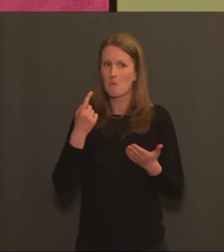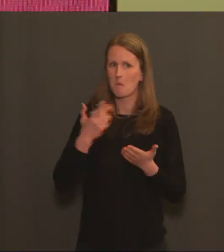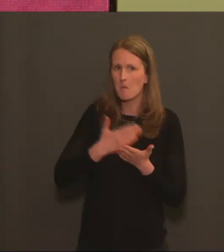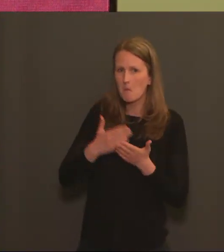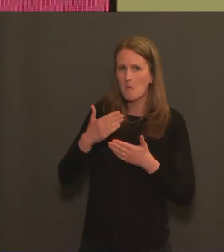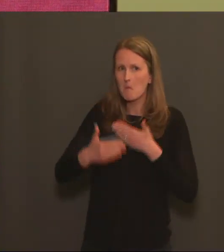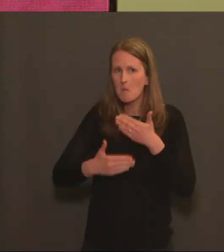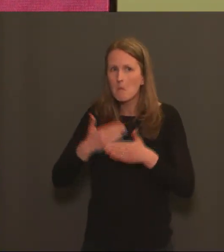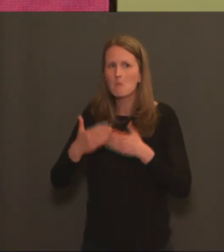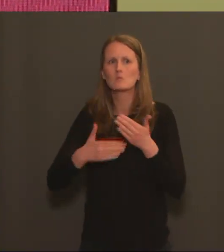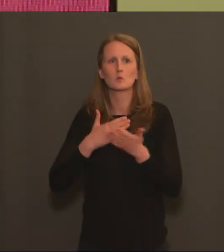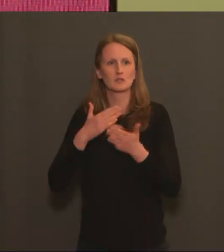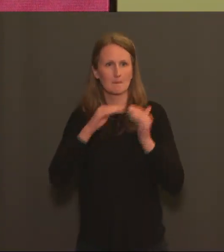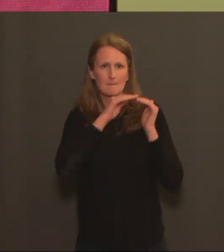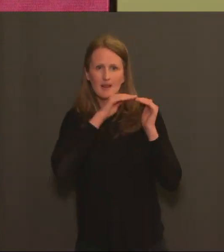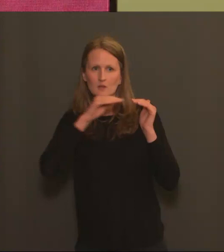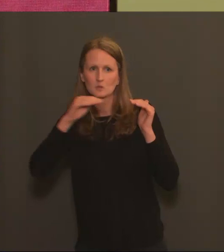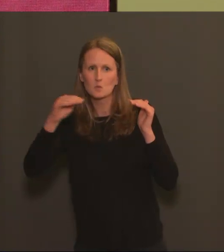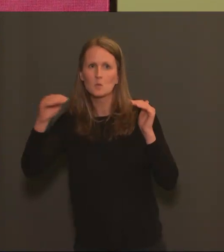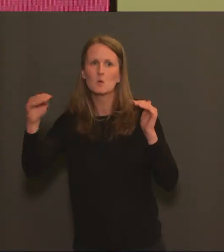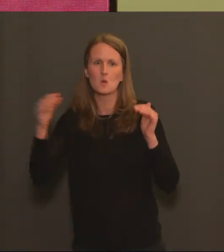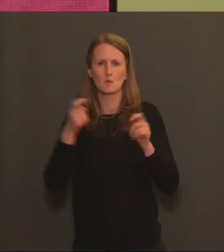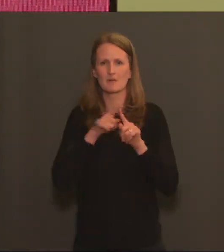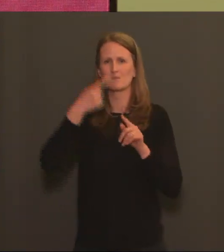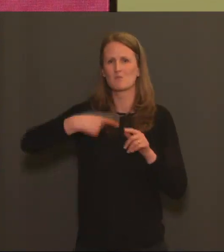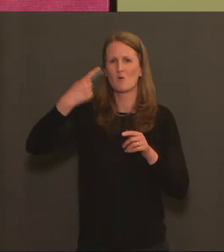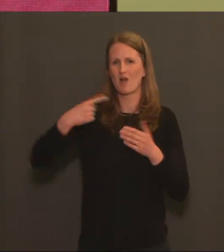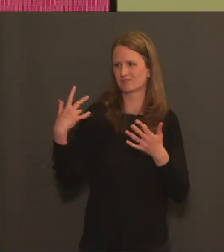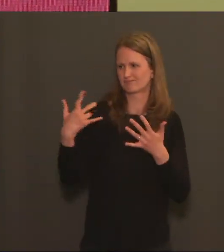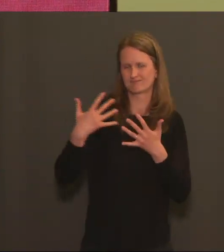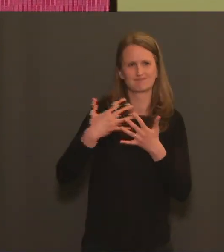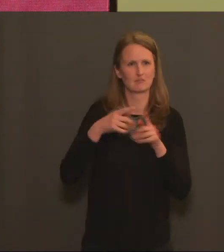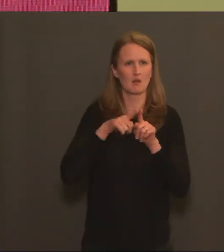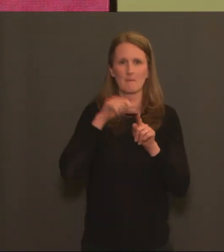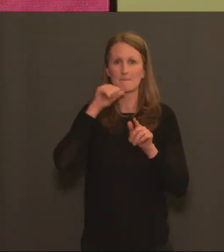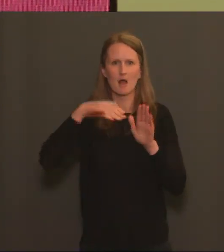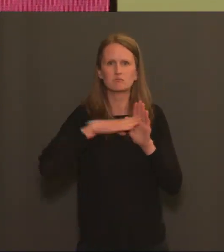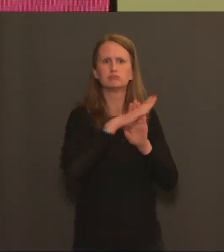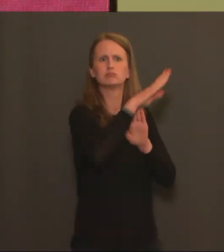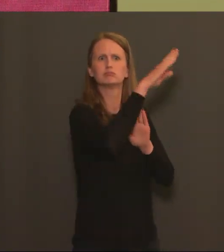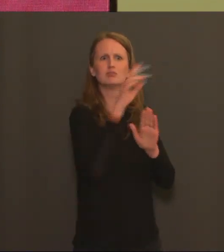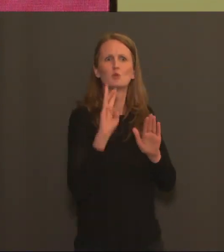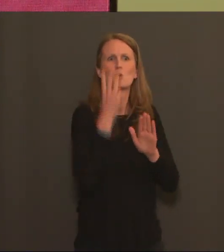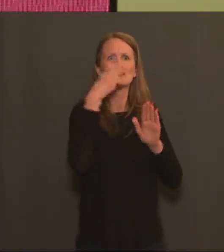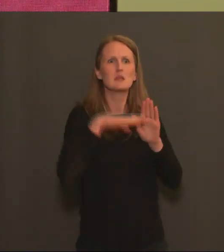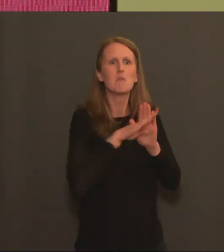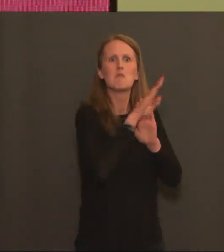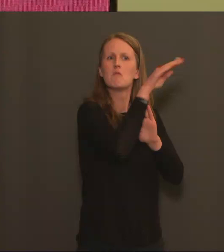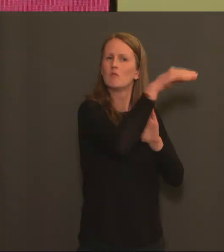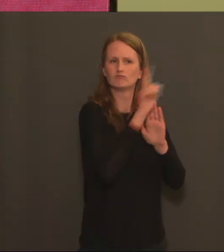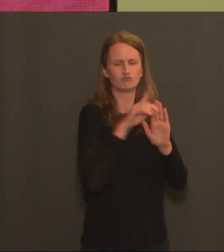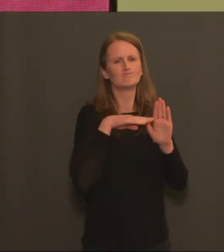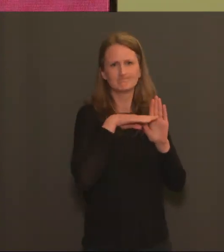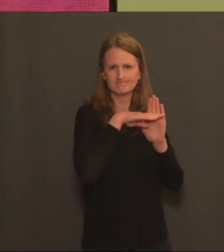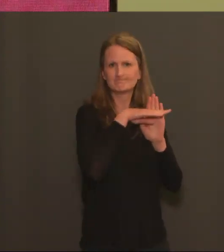Il n'y a pas d'augmentation exponentielle, pas de troisième vague évidente, mais il n'y a pas de diminution drastique non plus. Le nombre de